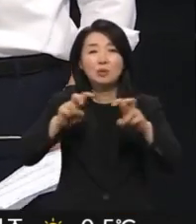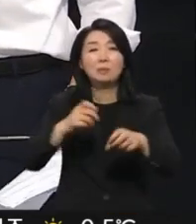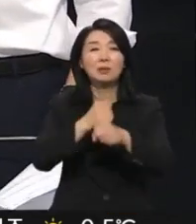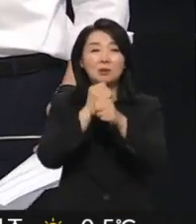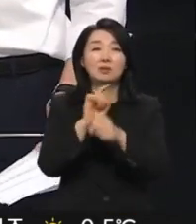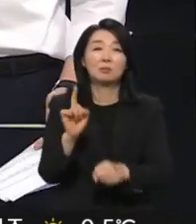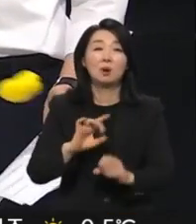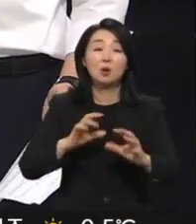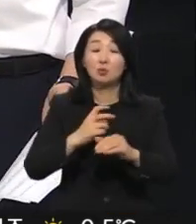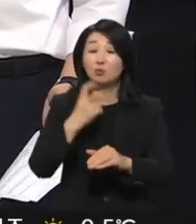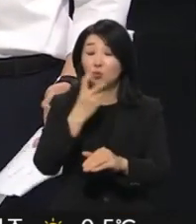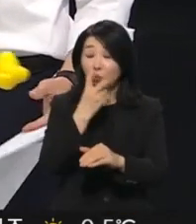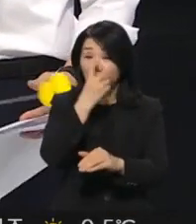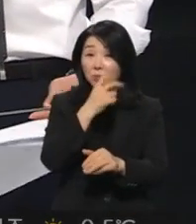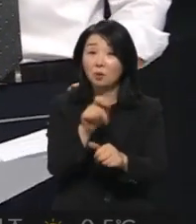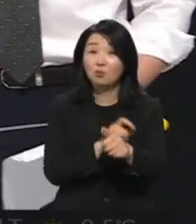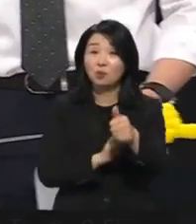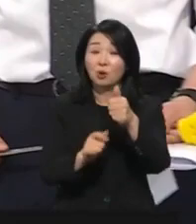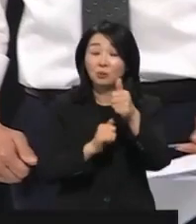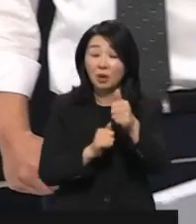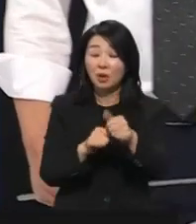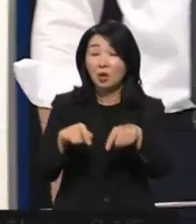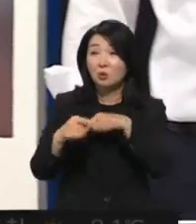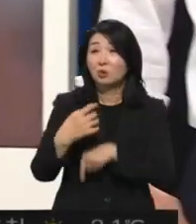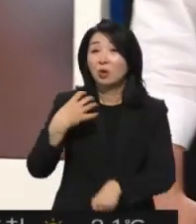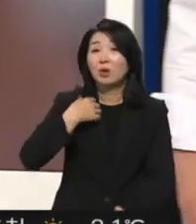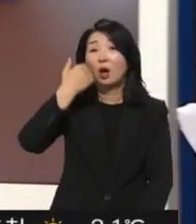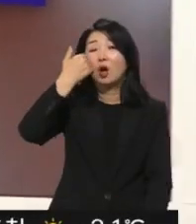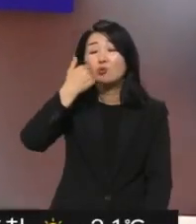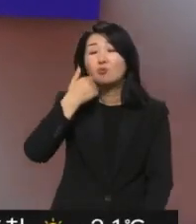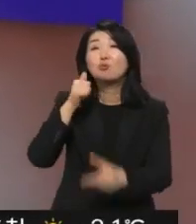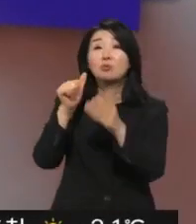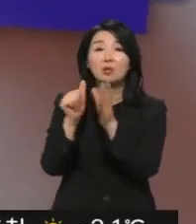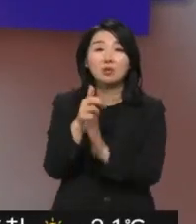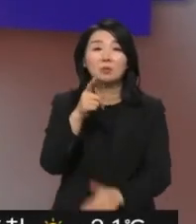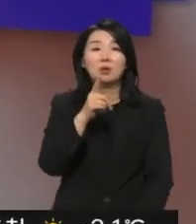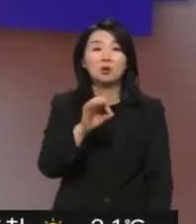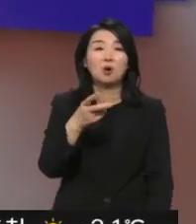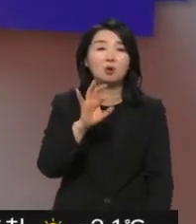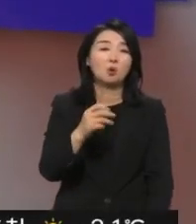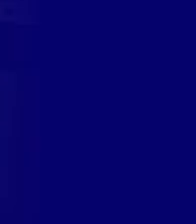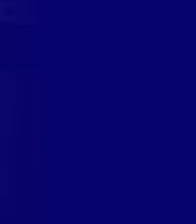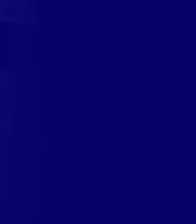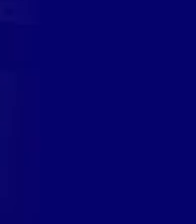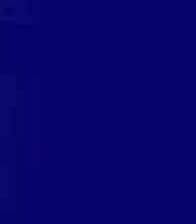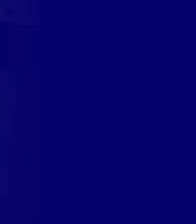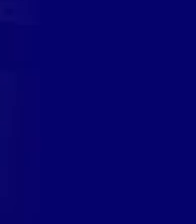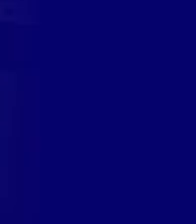정리합니다. 국조특위 컨트롤타워 누구 공방, 서영교 파이팅도 도마 위.